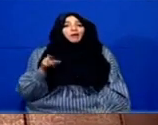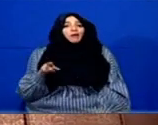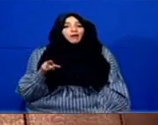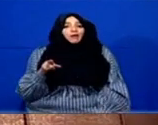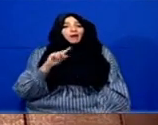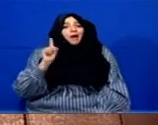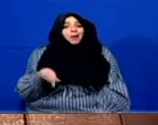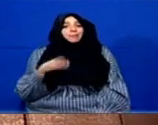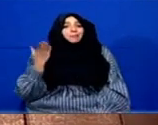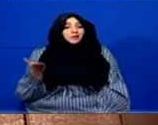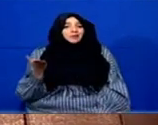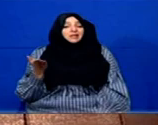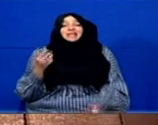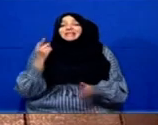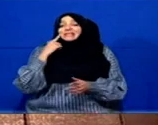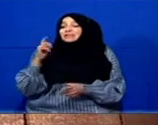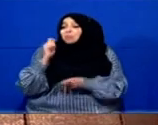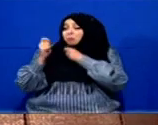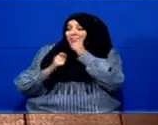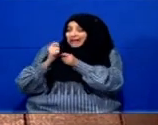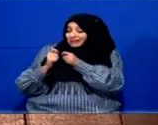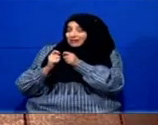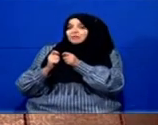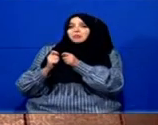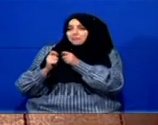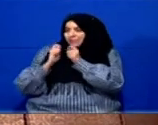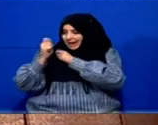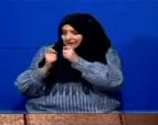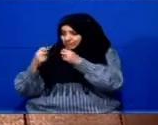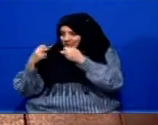كل قرض جر منفعه او الجرار